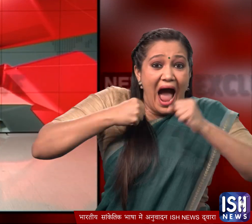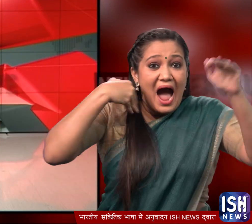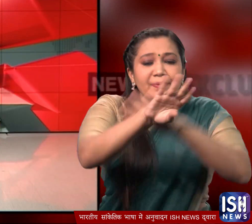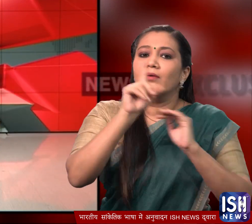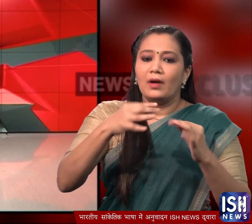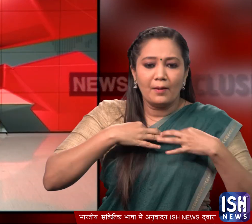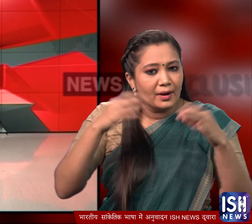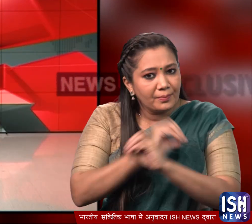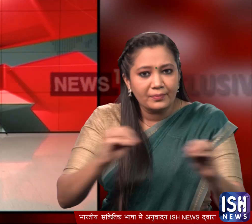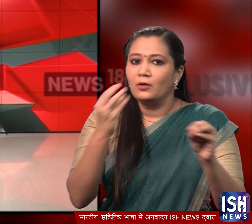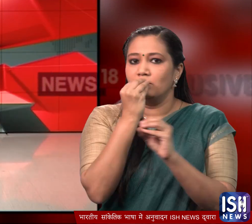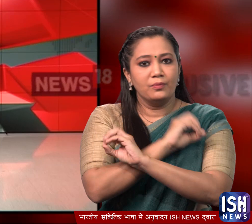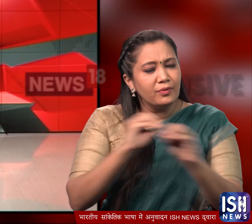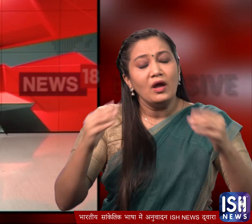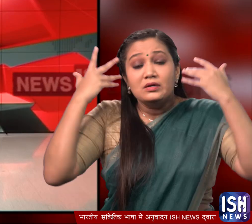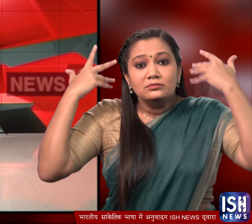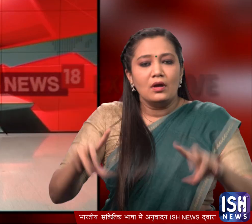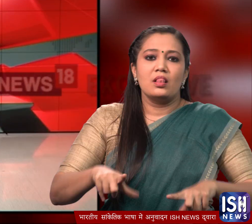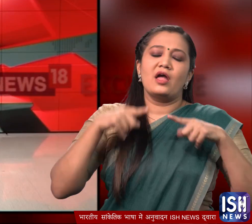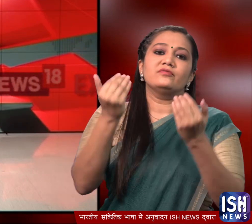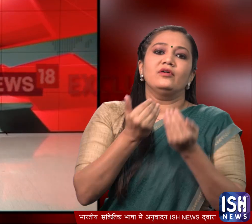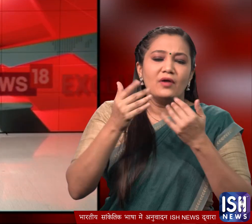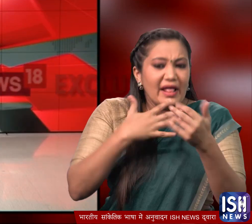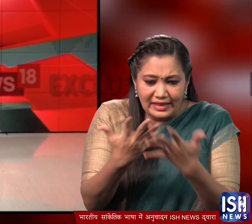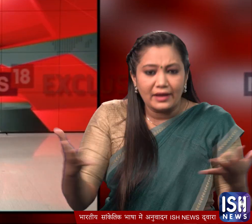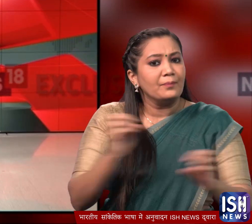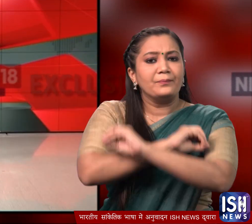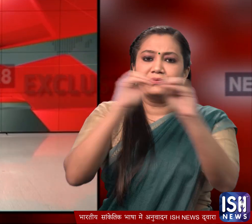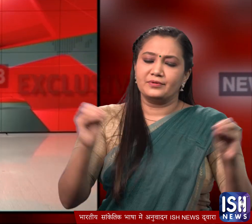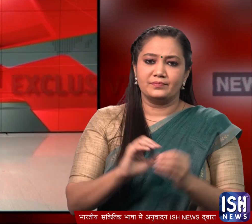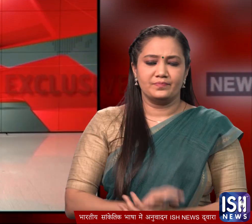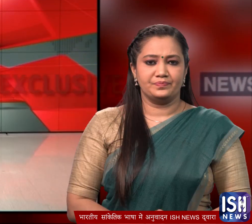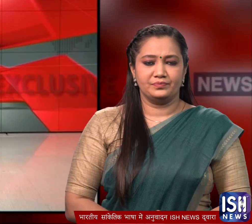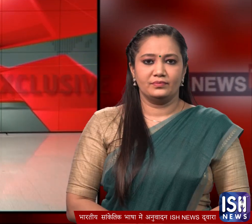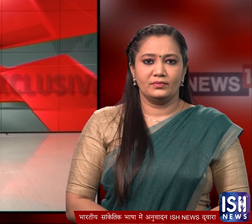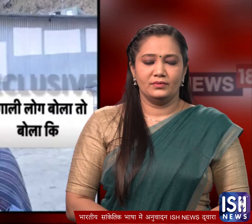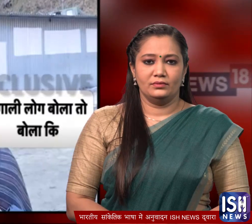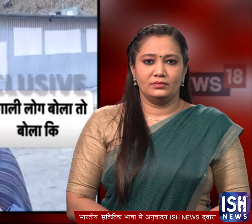पास अब ना कपड़े बचे हैं, ना खाने पीने का सामान बचा है और ना ही कोई और सहारा।